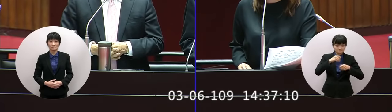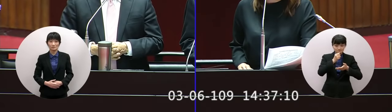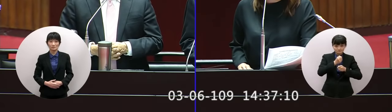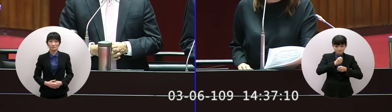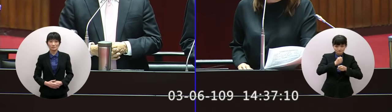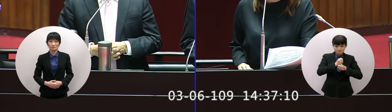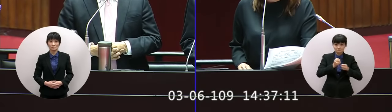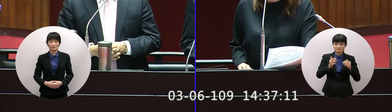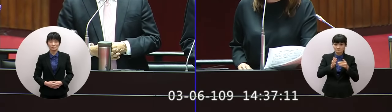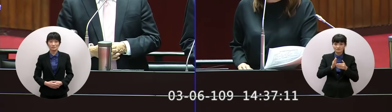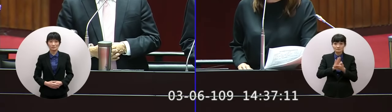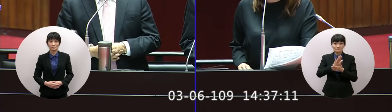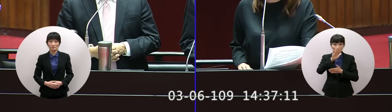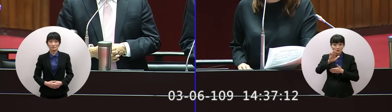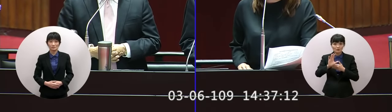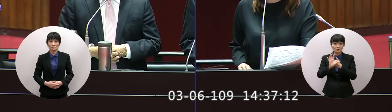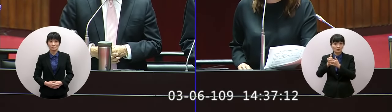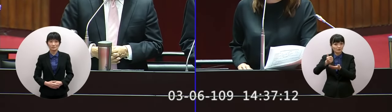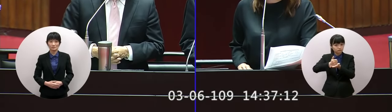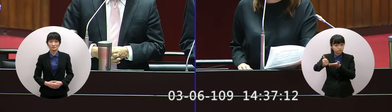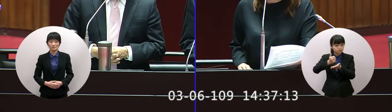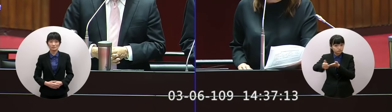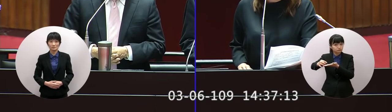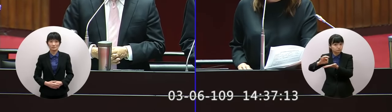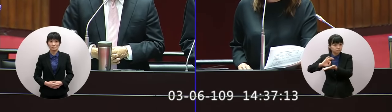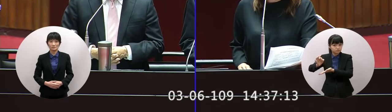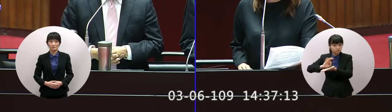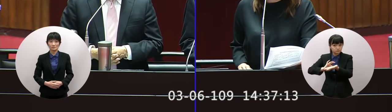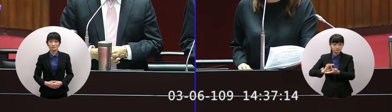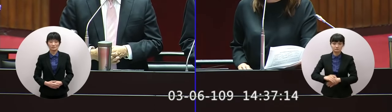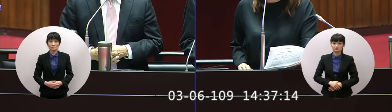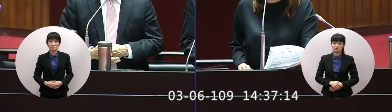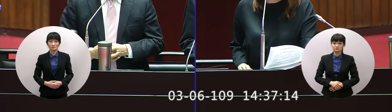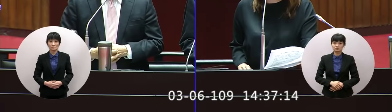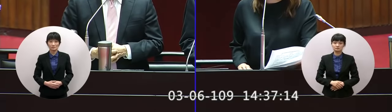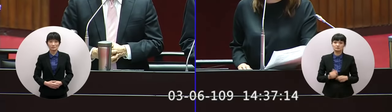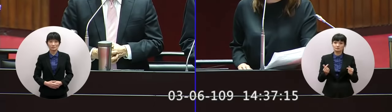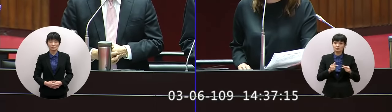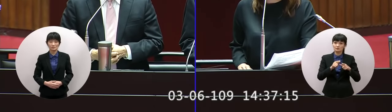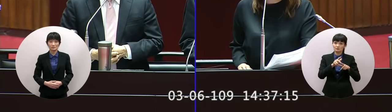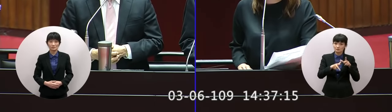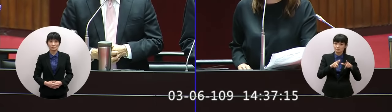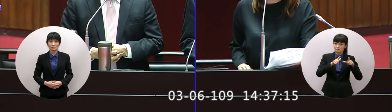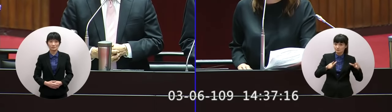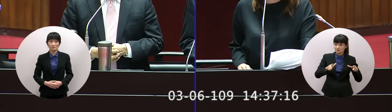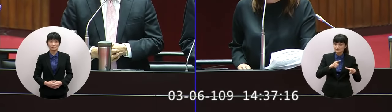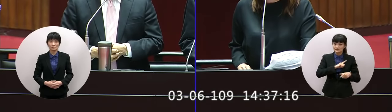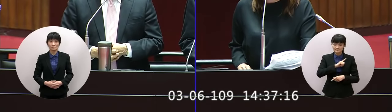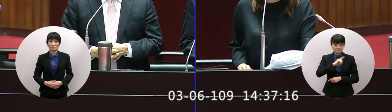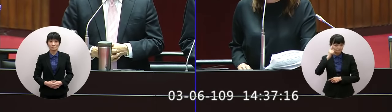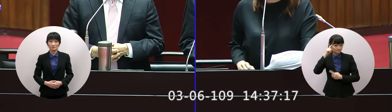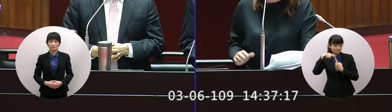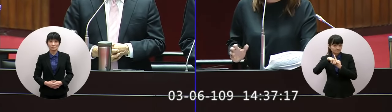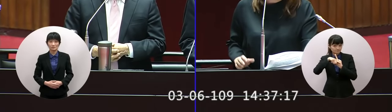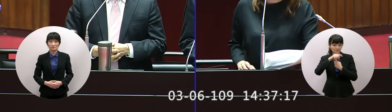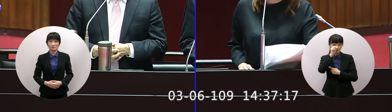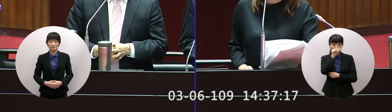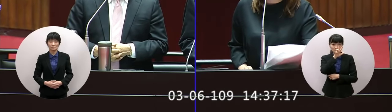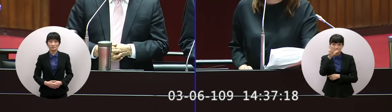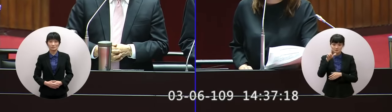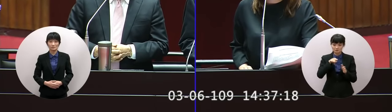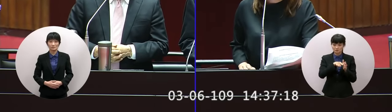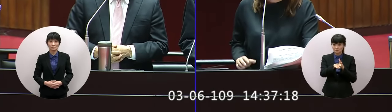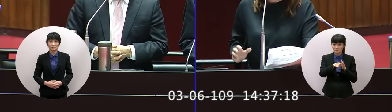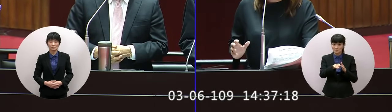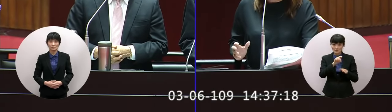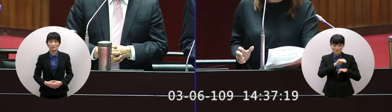这些大型工厂，它必须透过研发能量，它去开发特色产品专利产品，然后走出自己的